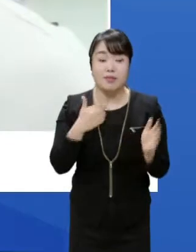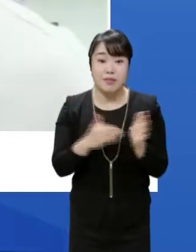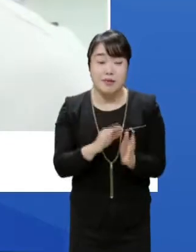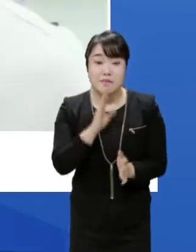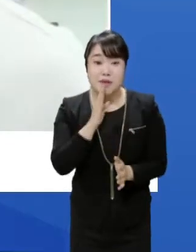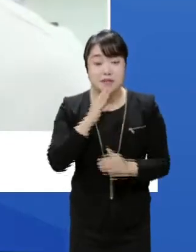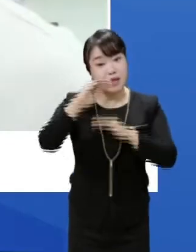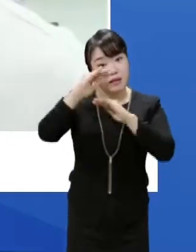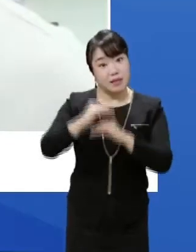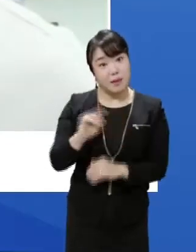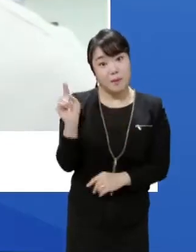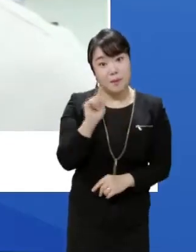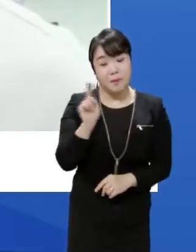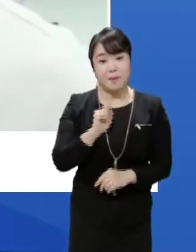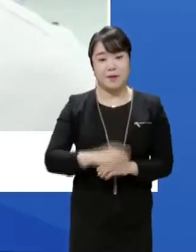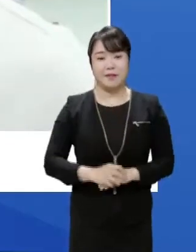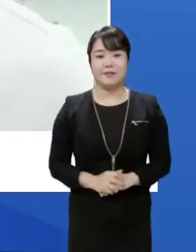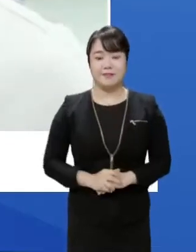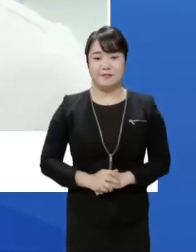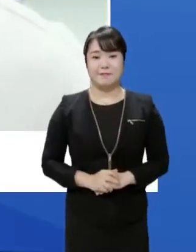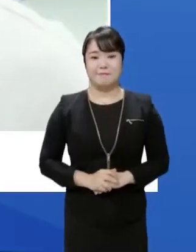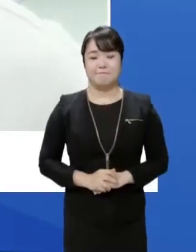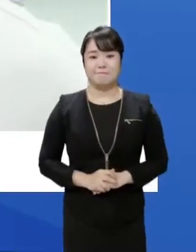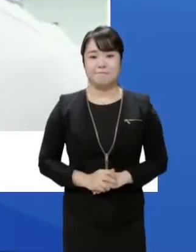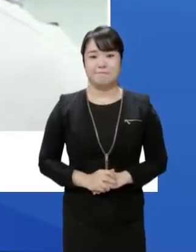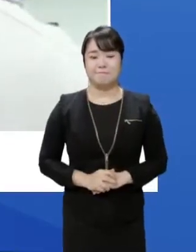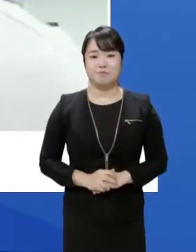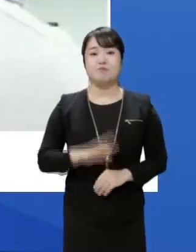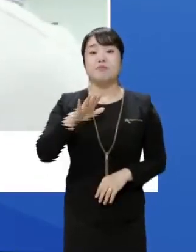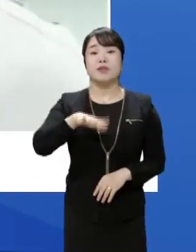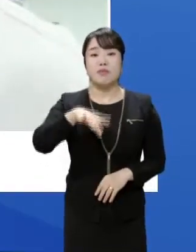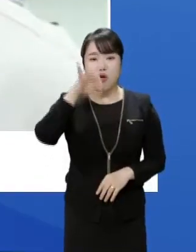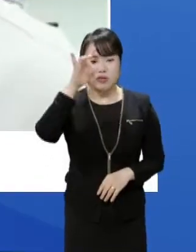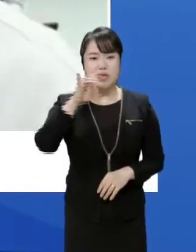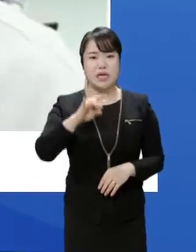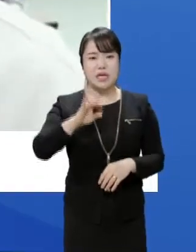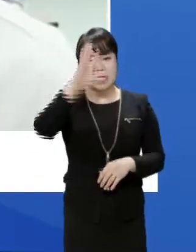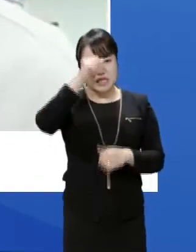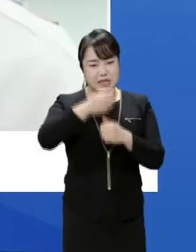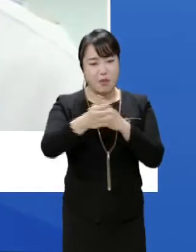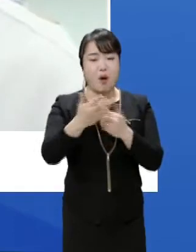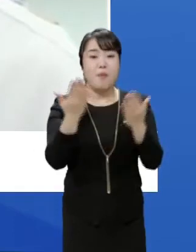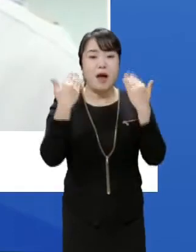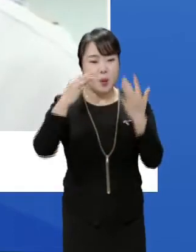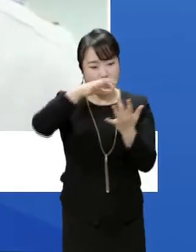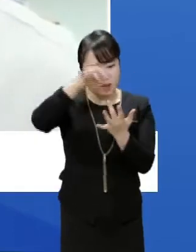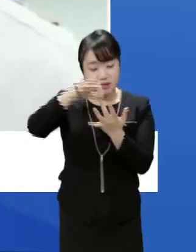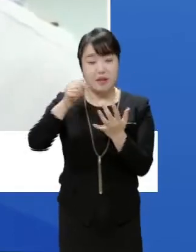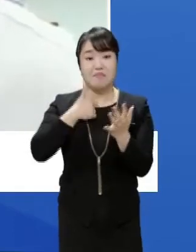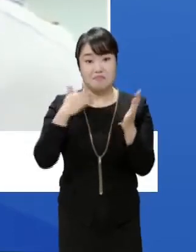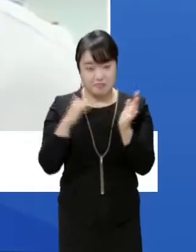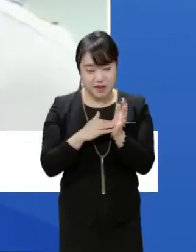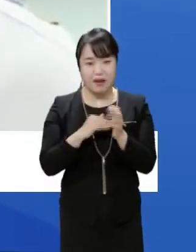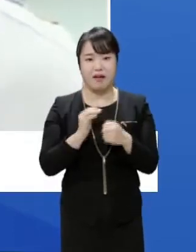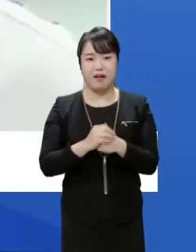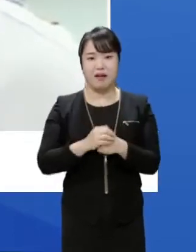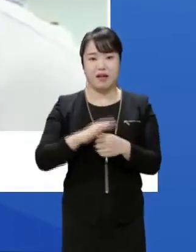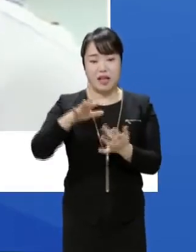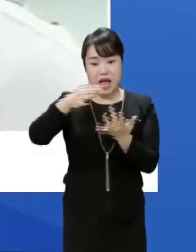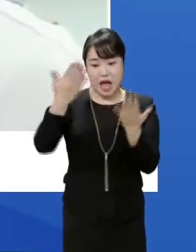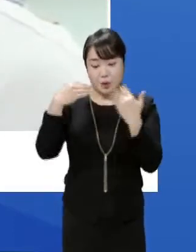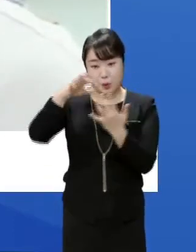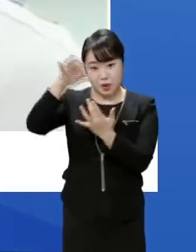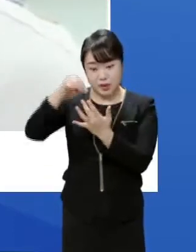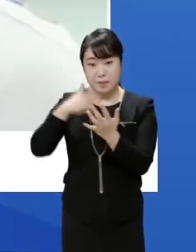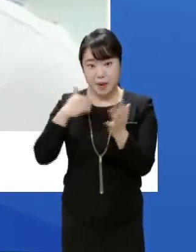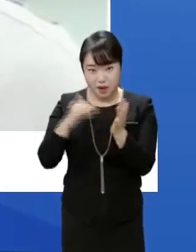들었는데 어떤 과정으로 이루어졌나요? 네, 먼저 시범학교 선정 과정이 있었고요. 네. 네, 시범학교를